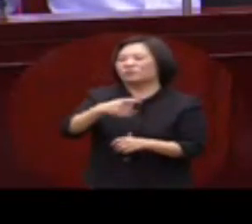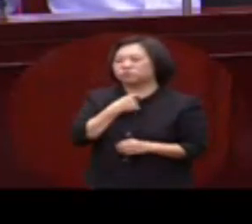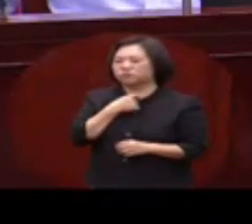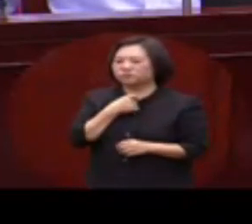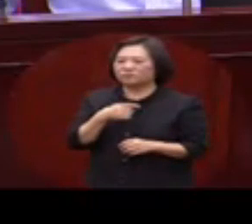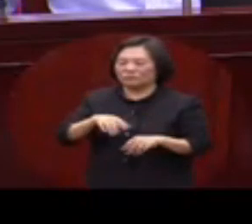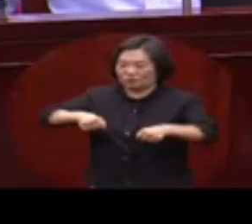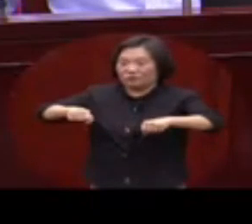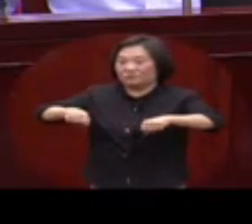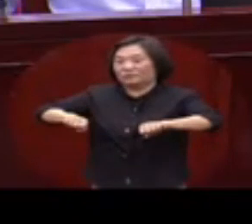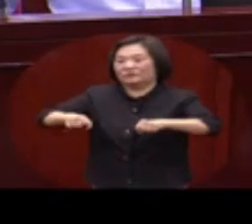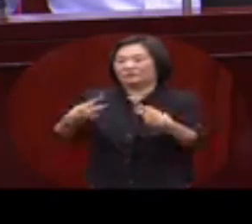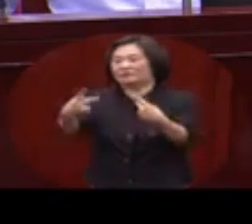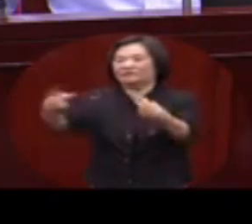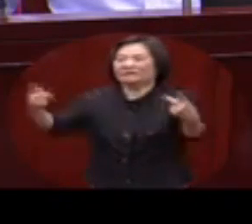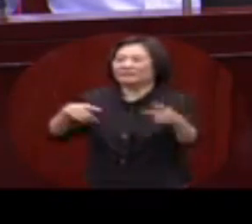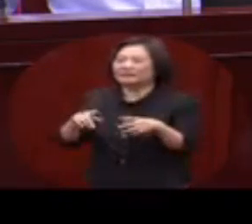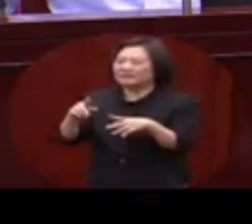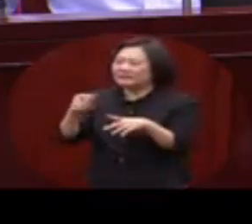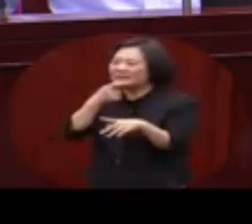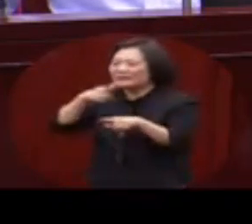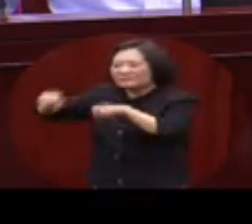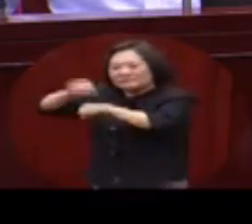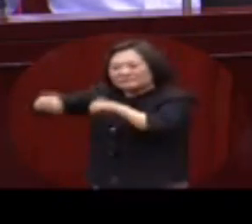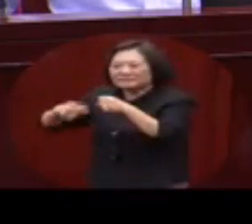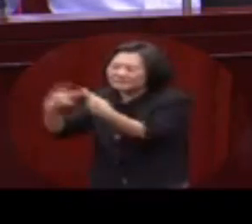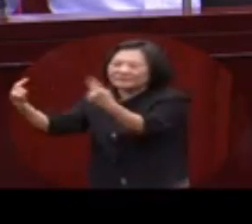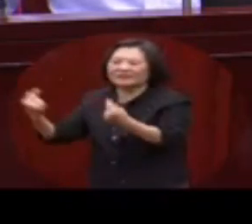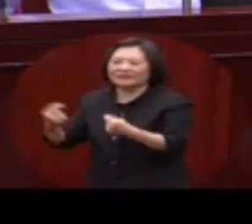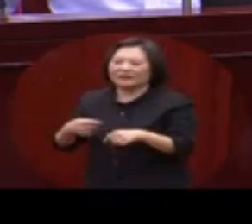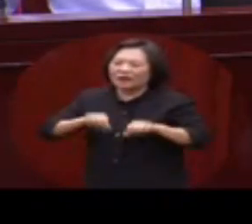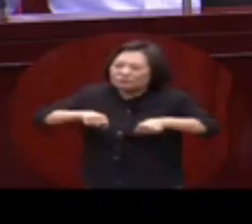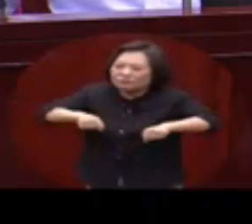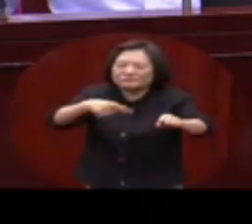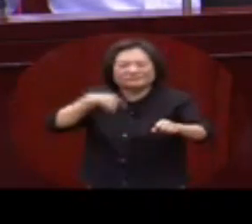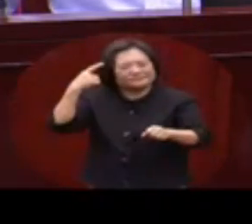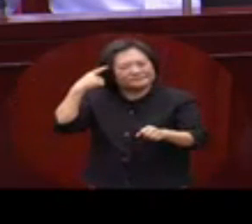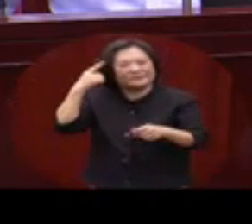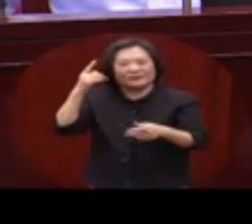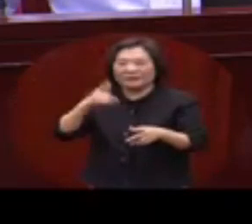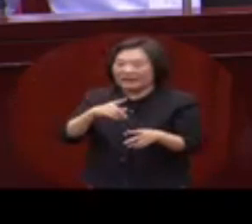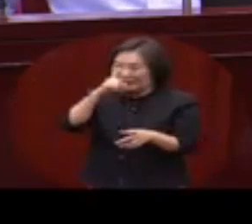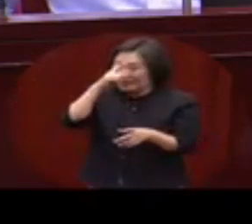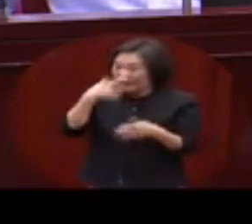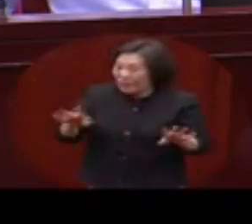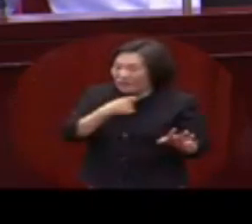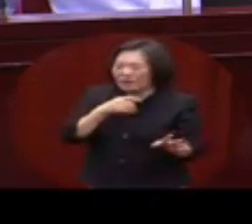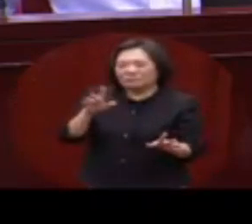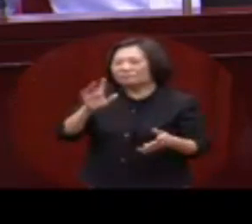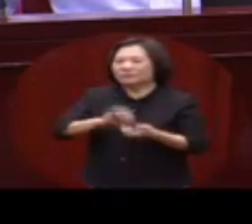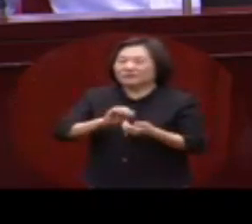扩展呢？这我们会看看，因为基本上我们也不是很鼓励一直骑摩托车的，不过 U-Moto 至少这个 U-Moto 全部都电